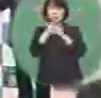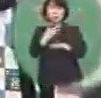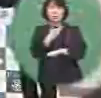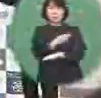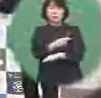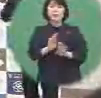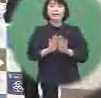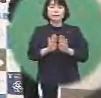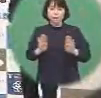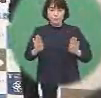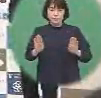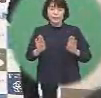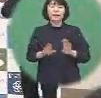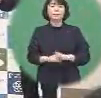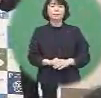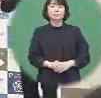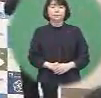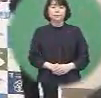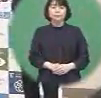始まりました